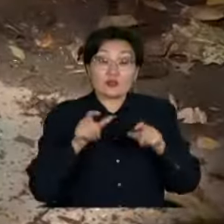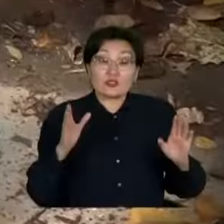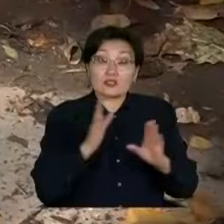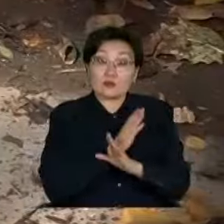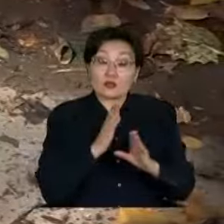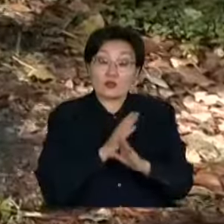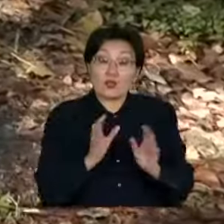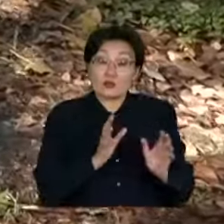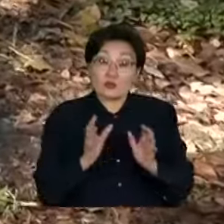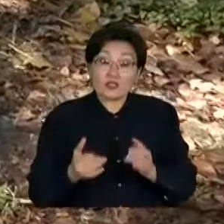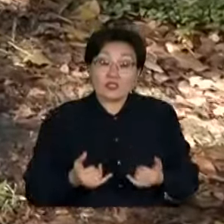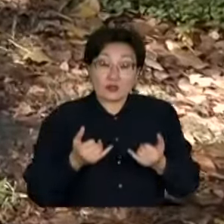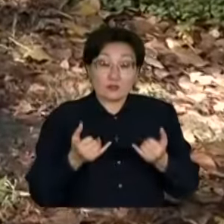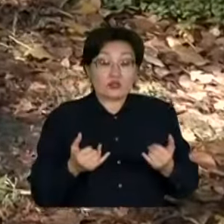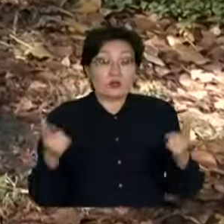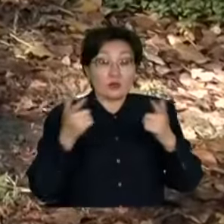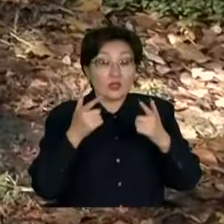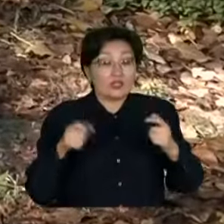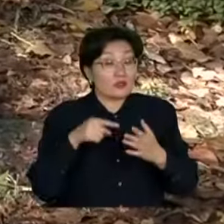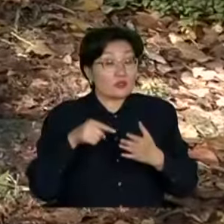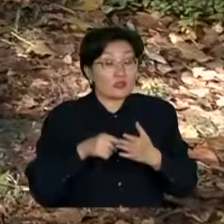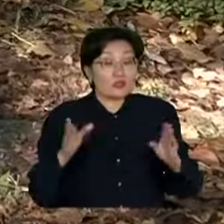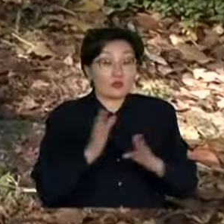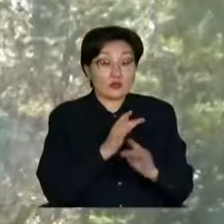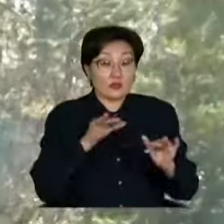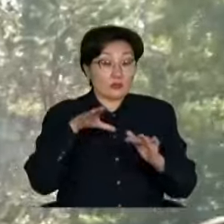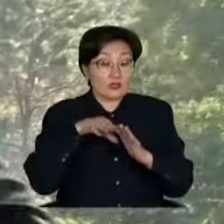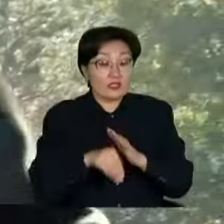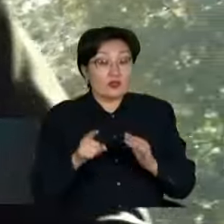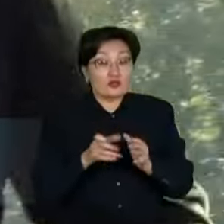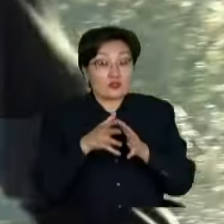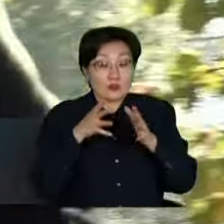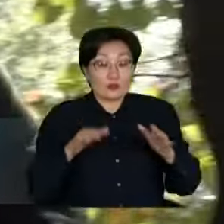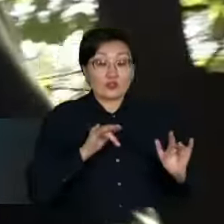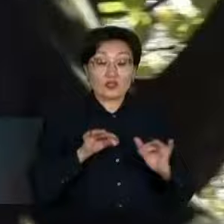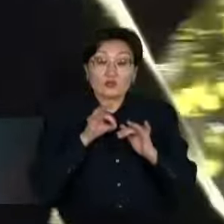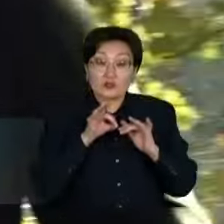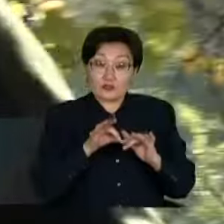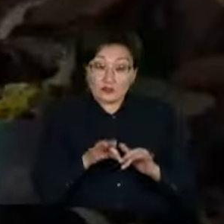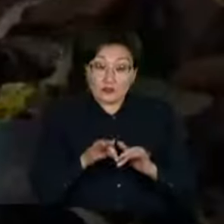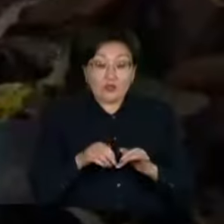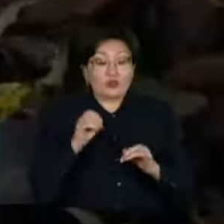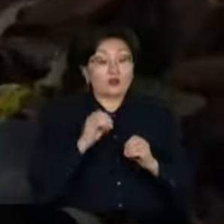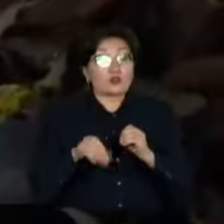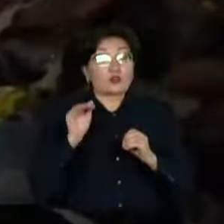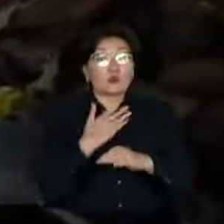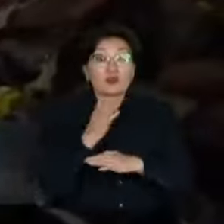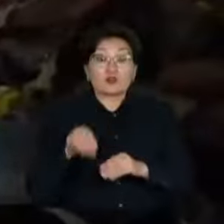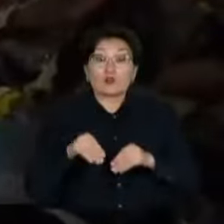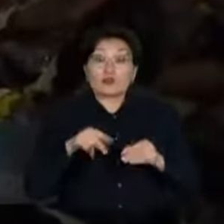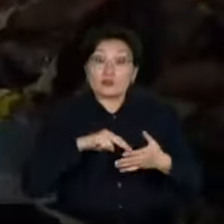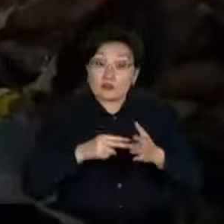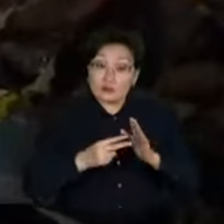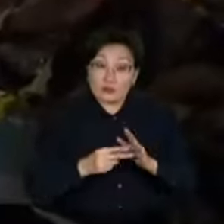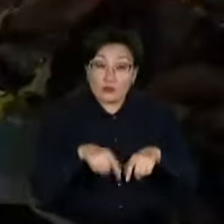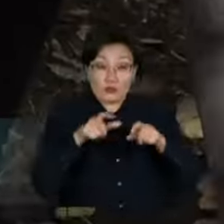ортаға қамқор болуға шақырды. Жалпы шаһарда эконауқан аясында 100-ден аса іс-шара ұйымдастырылып, 10 мың көшет отырғызылмақ.